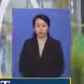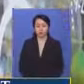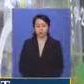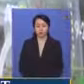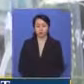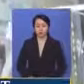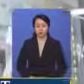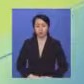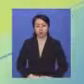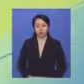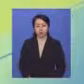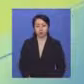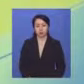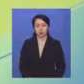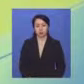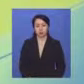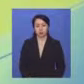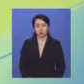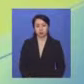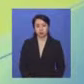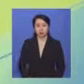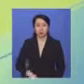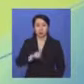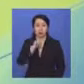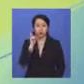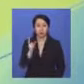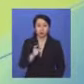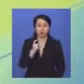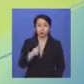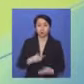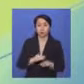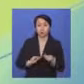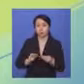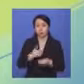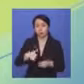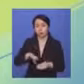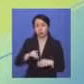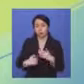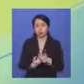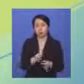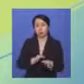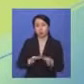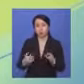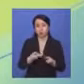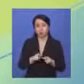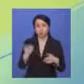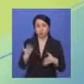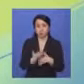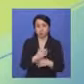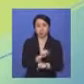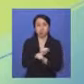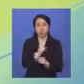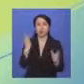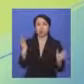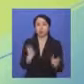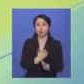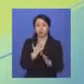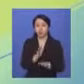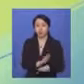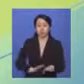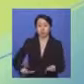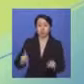Есенгалиев, служба новостей. Зеленая экономика – это прежде всего новые отрасли, которые помогают сохранить природу